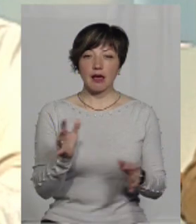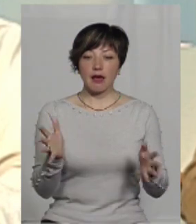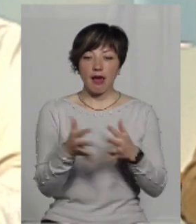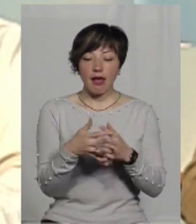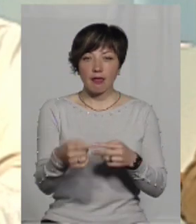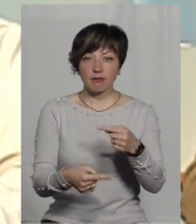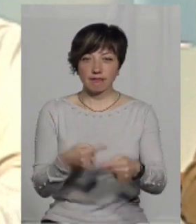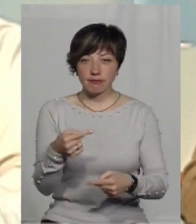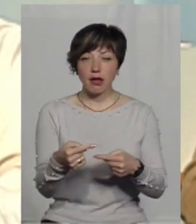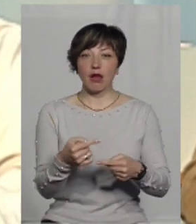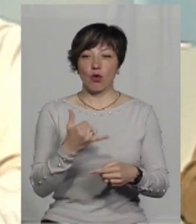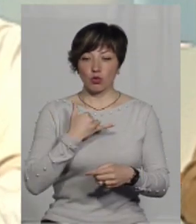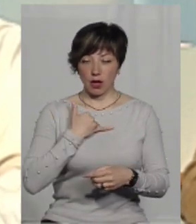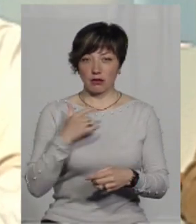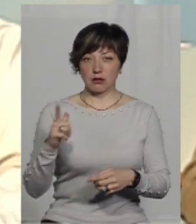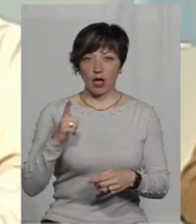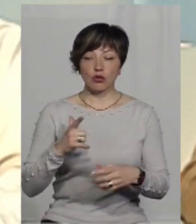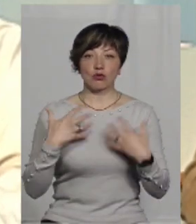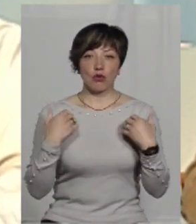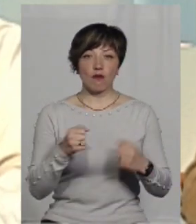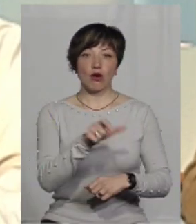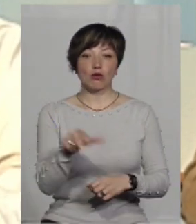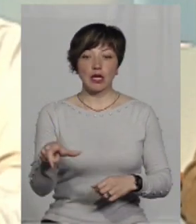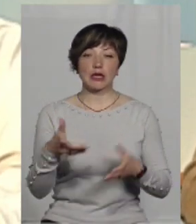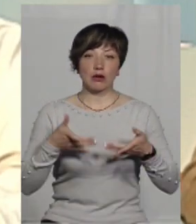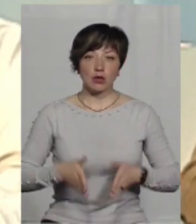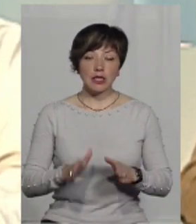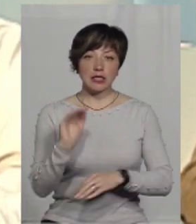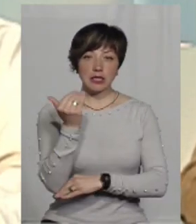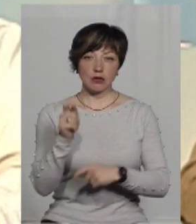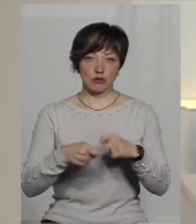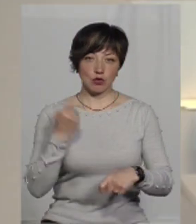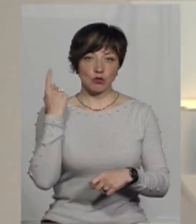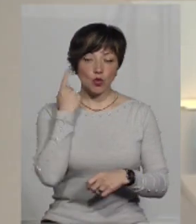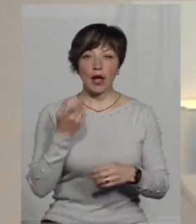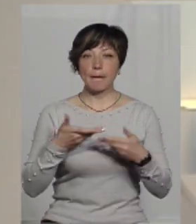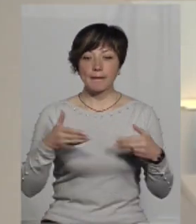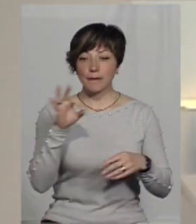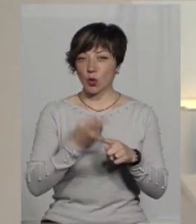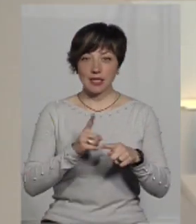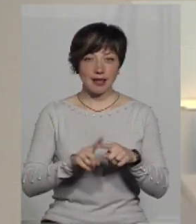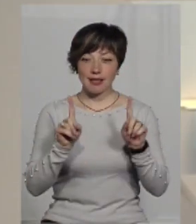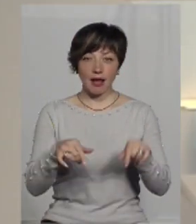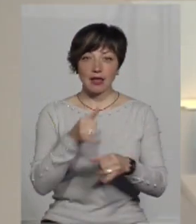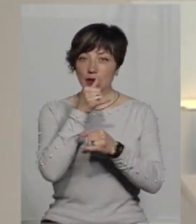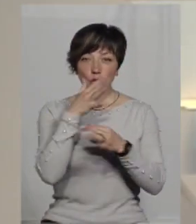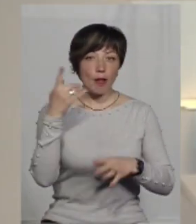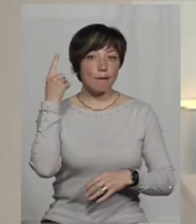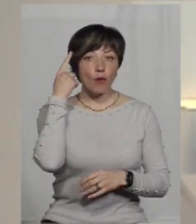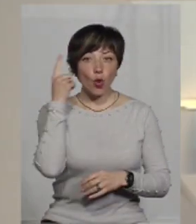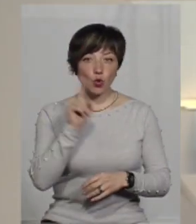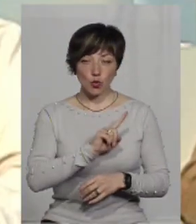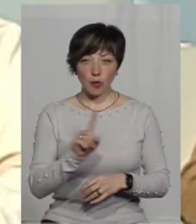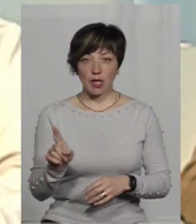мутація призвела до того, що у нас у здорових людей народилася дитина з порушенням слуху. І ми про це навіть не могли